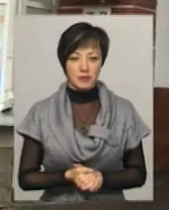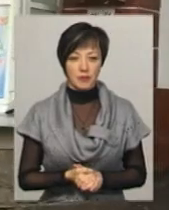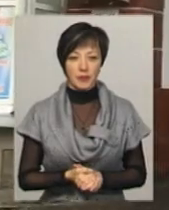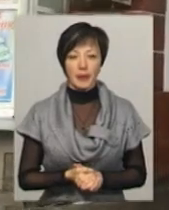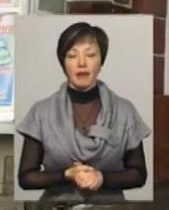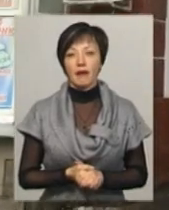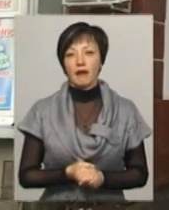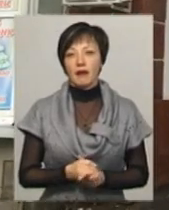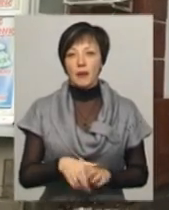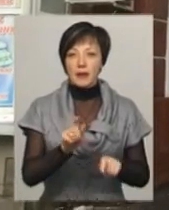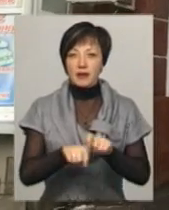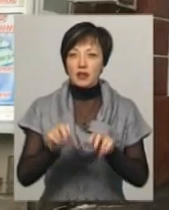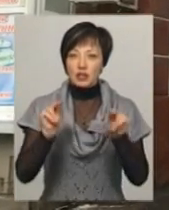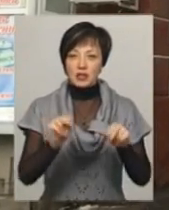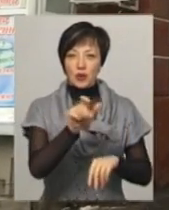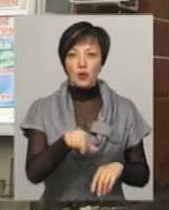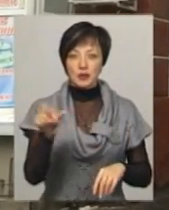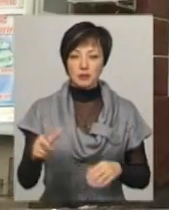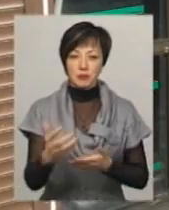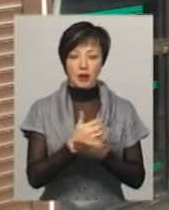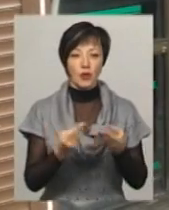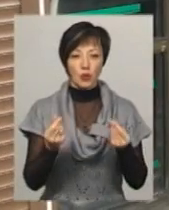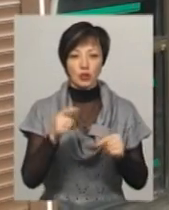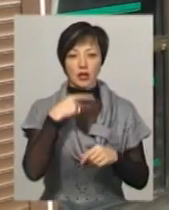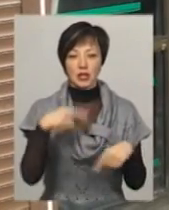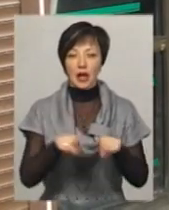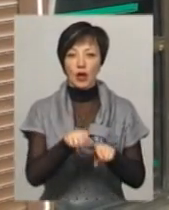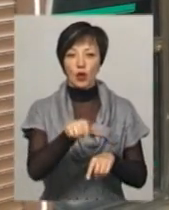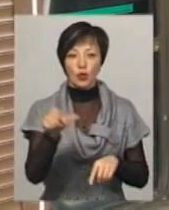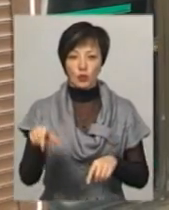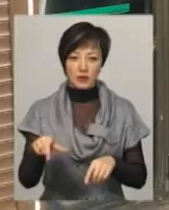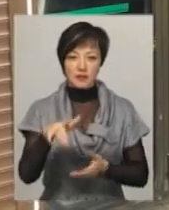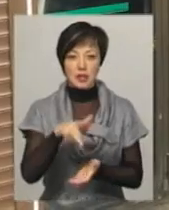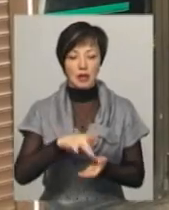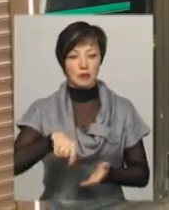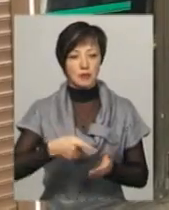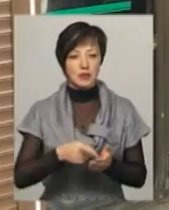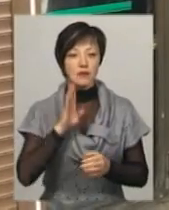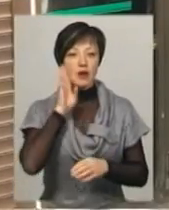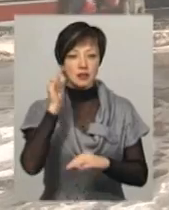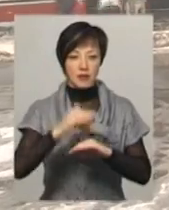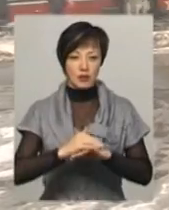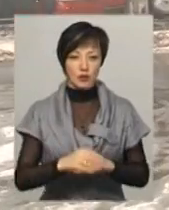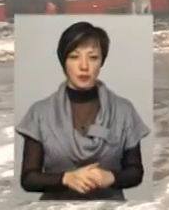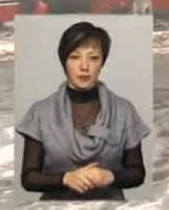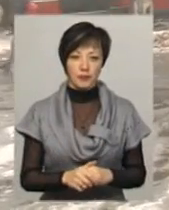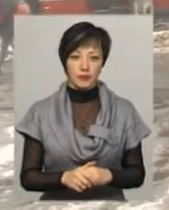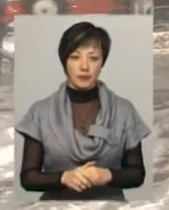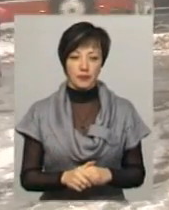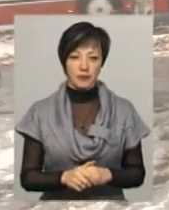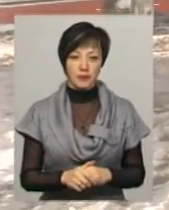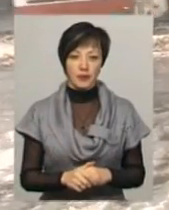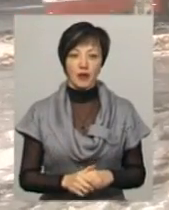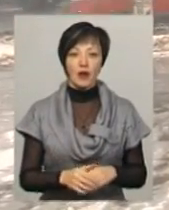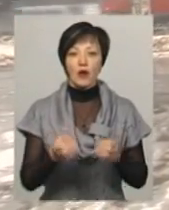Максим Мужичук перевіряє чесність осіб, які збирають гроші. Каже, такі люди розташовуються у центрі міста вранці та ввечері. Простий лайфхак.